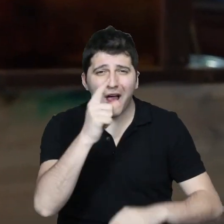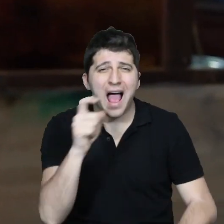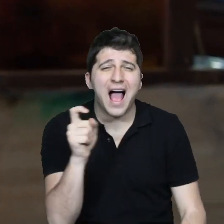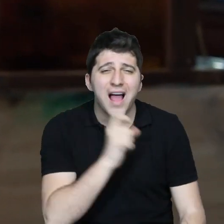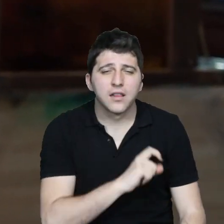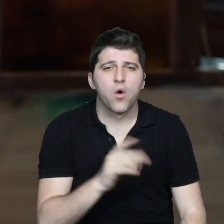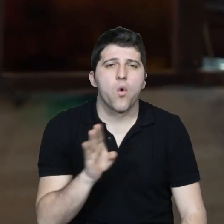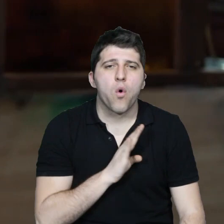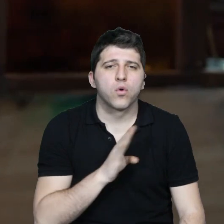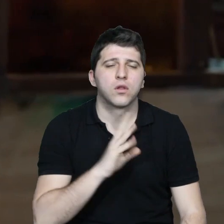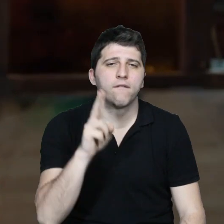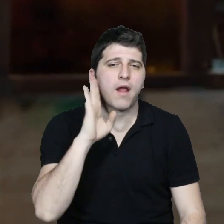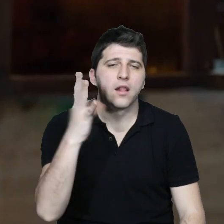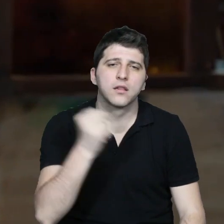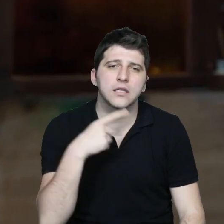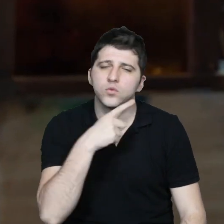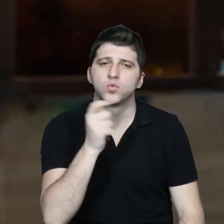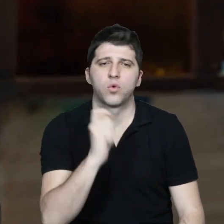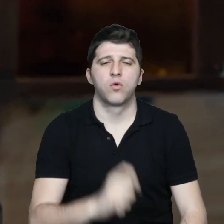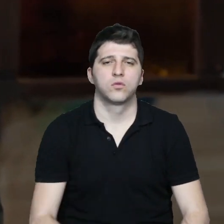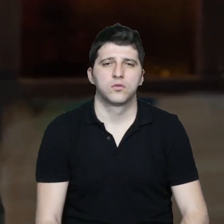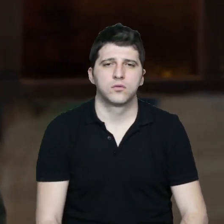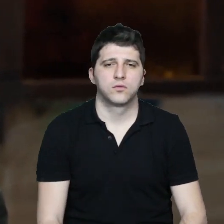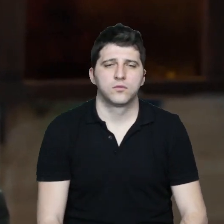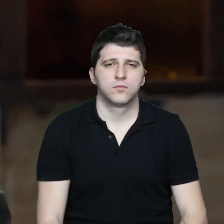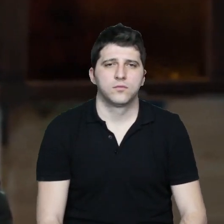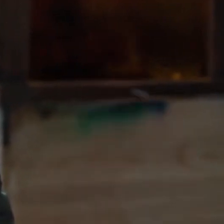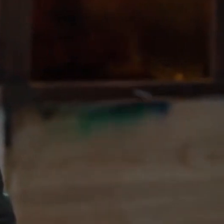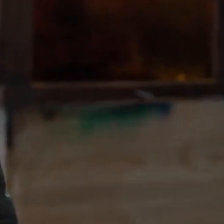hata oğlunuzun velayetini almanızı zorlaştırır.